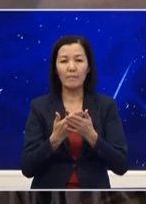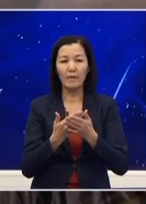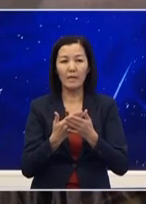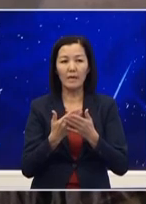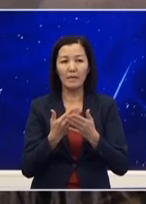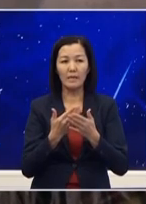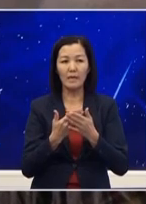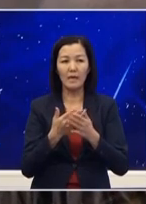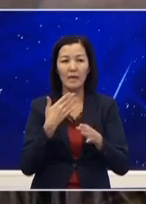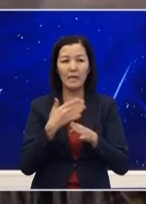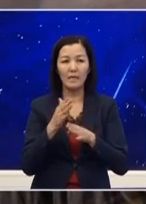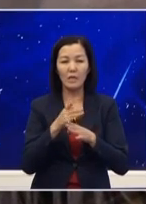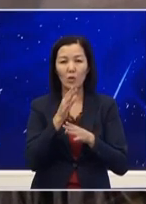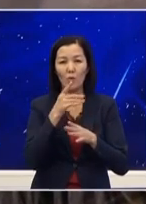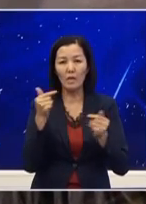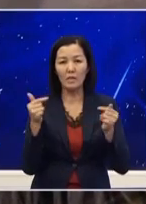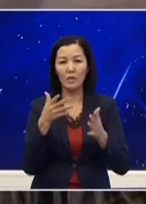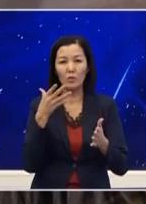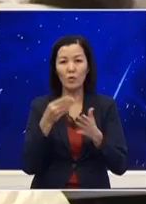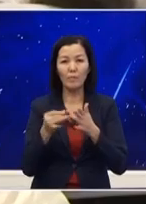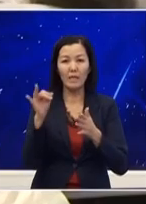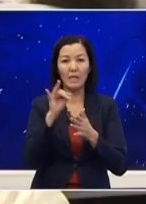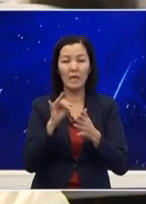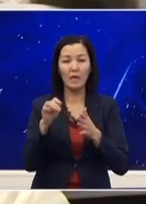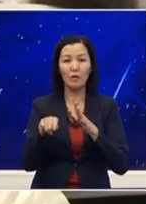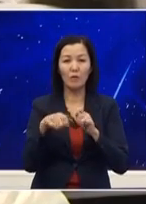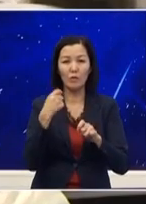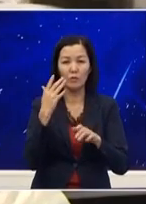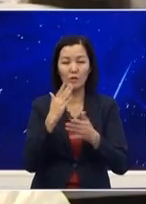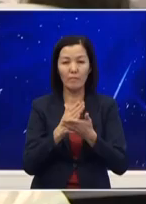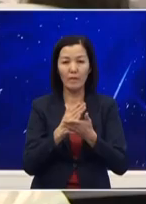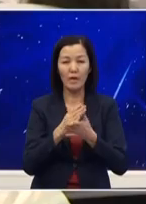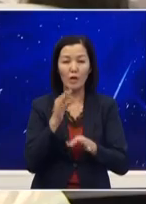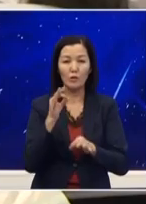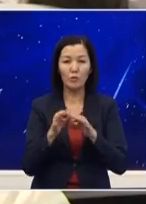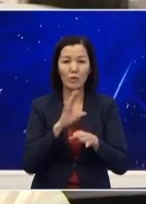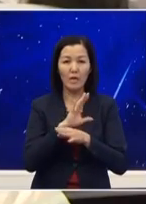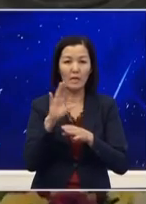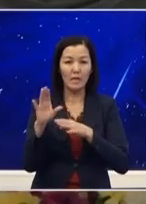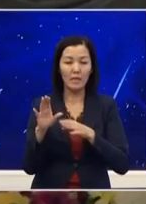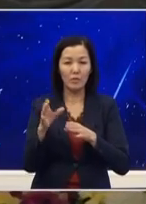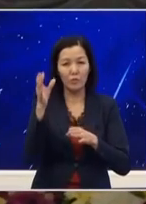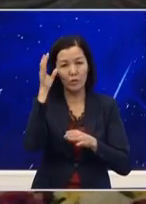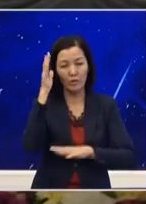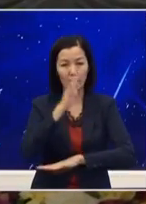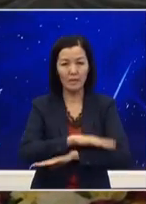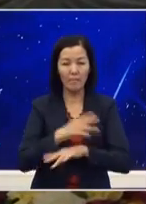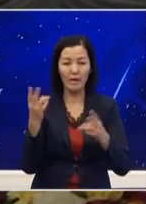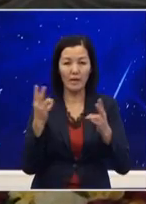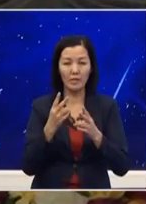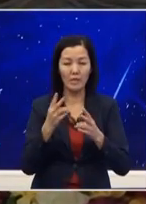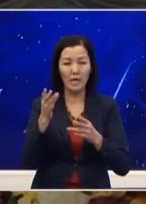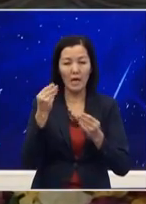білмей қалады. Кредит уақытылы төленбейді, тарихы бұзылады, соңы сотқа ұласады. Осының алдын алу үшін сауатты тренингтер қажет. Ал біз халыққа